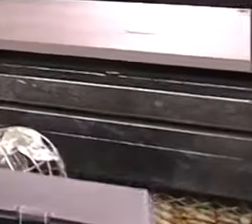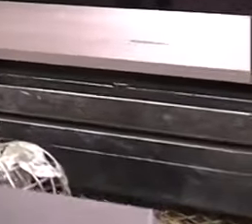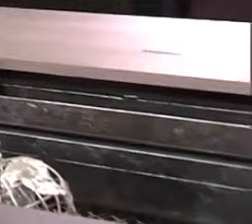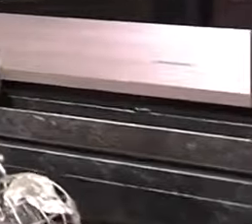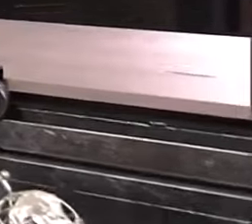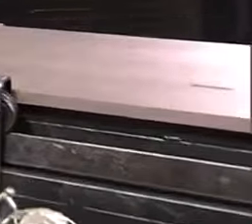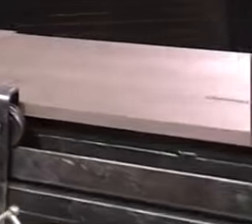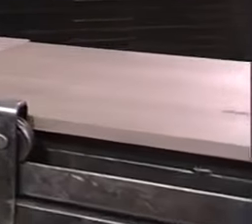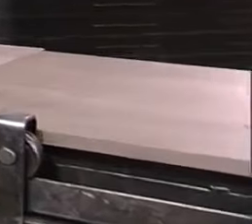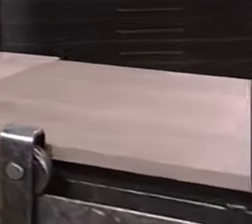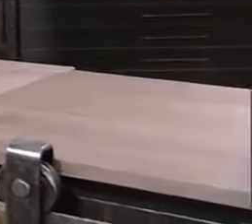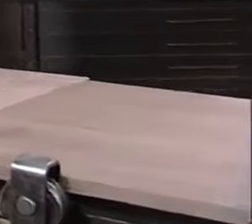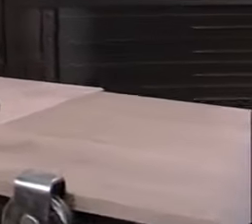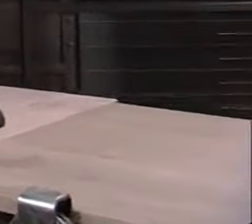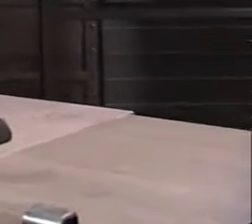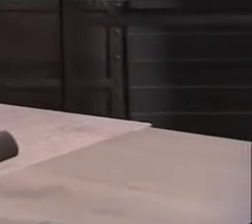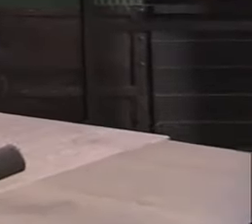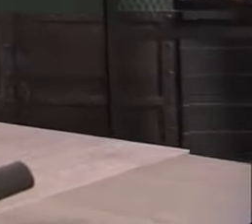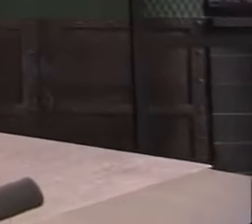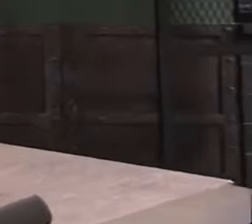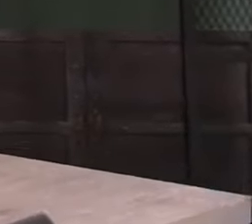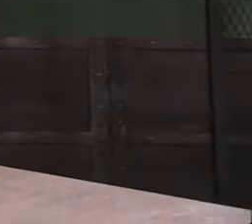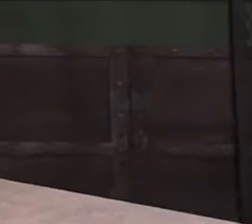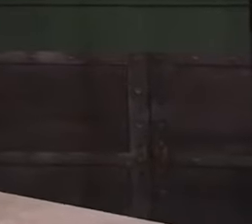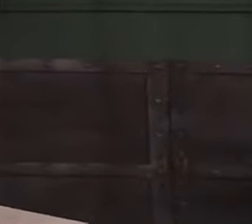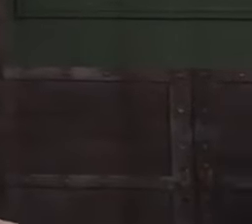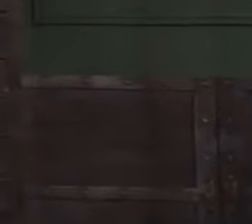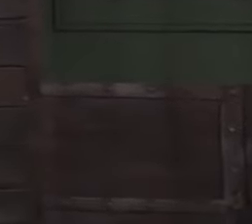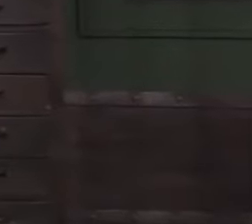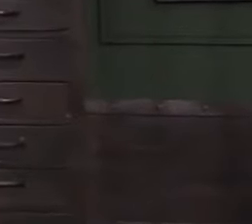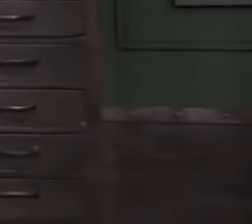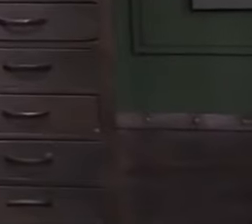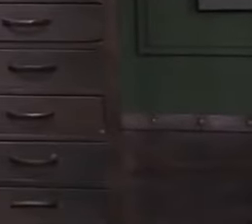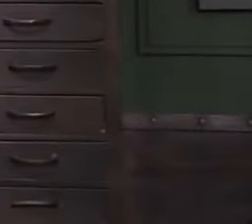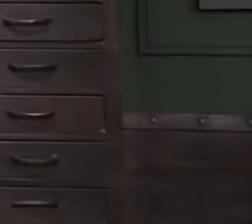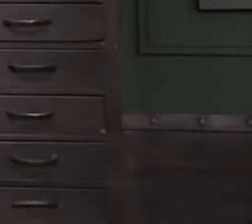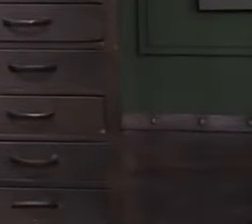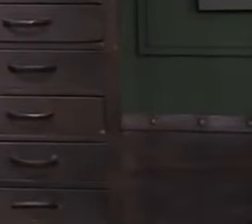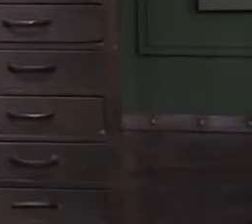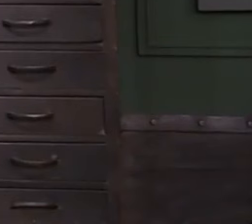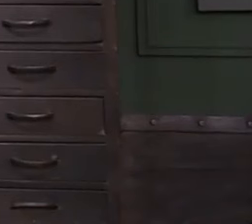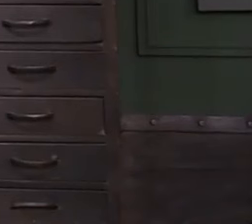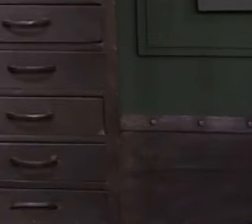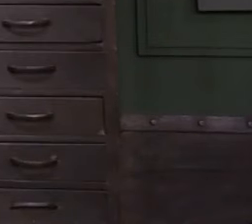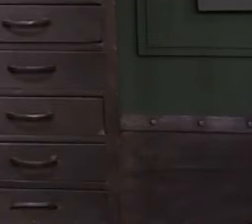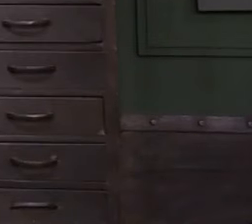싶으십니까? 그렇다면 사반 채널을 구독해주세요. 지금까지 이자연 기자였습니다.